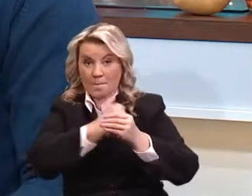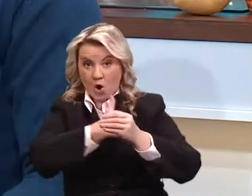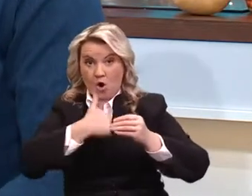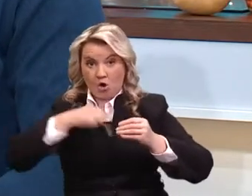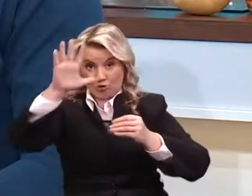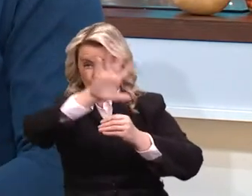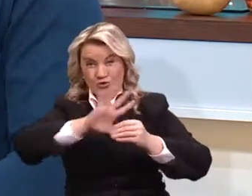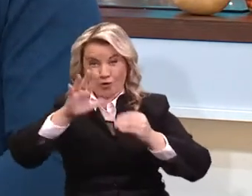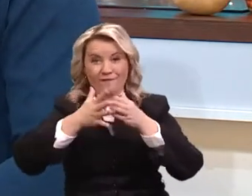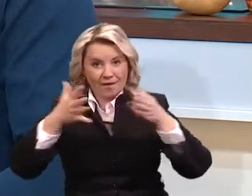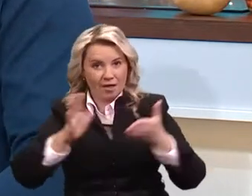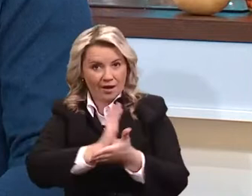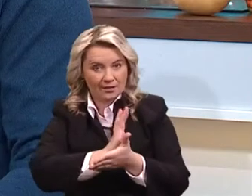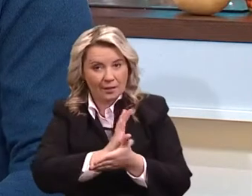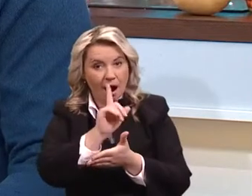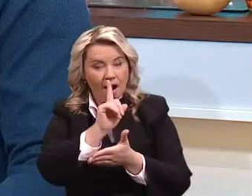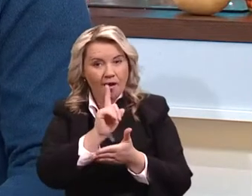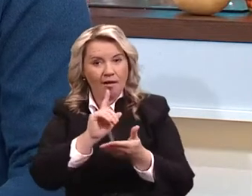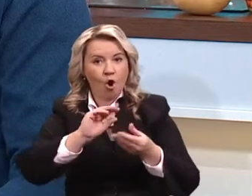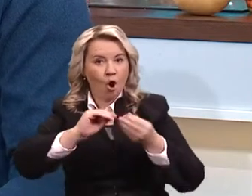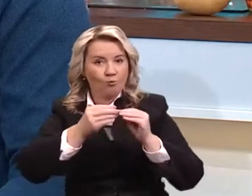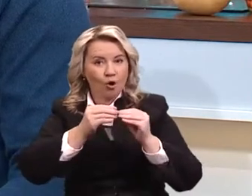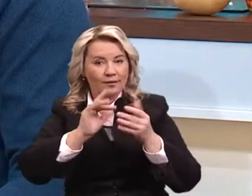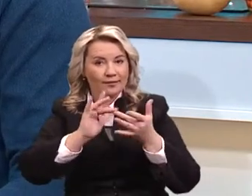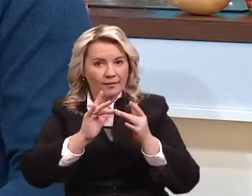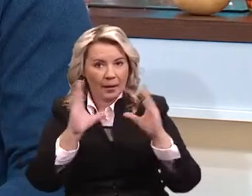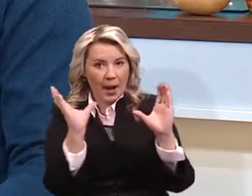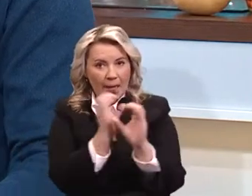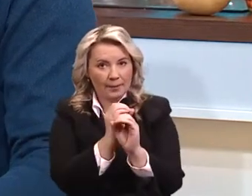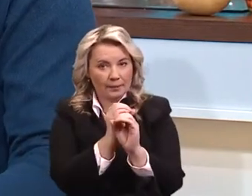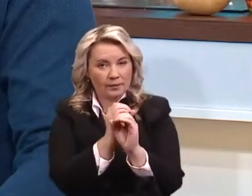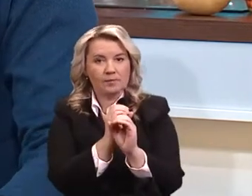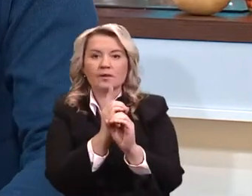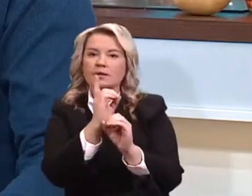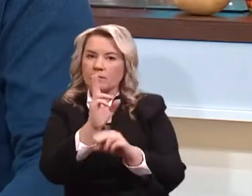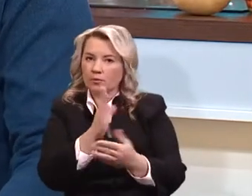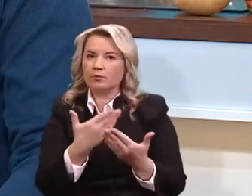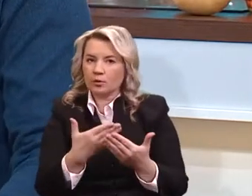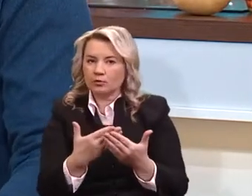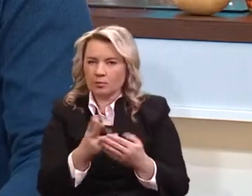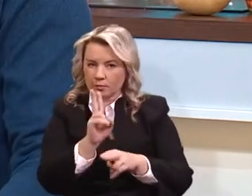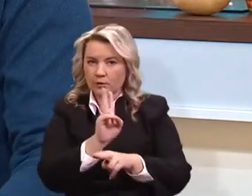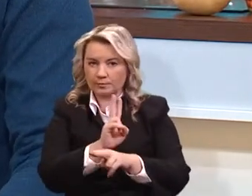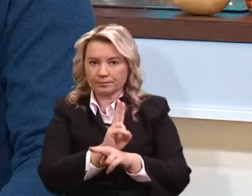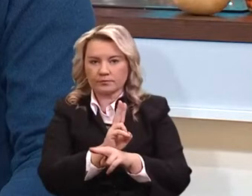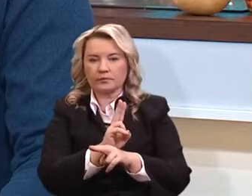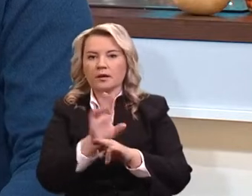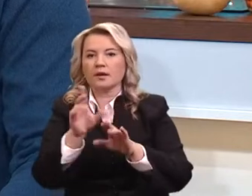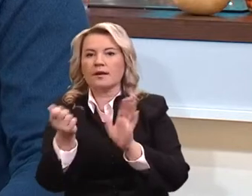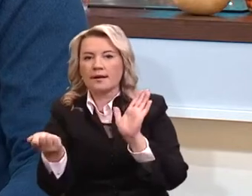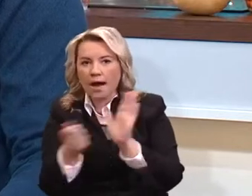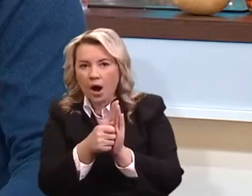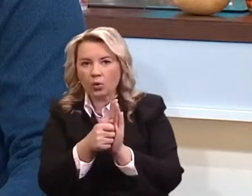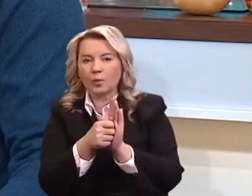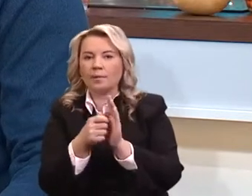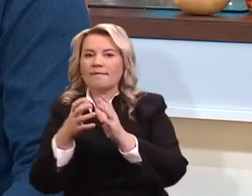území. A jenom řádově 100 z nich má nějaký rating. Jsou to ty velké známé e-shopy, ze kterých můžeme nakupovat, kde prostě oni sami